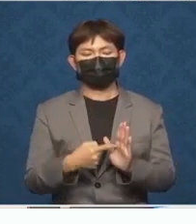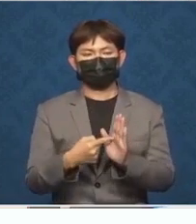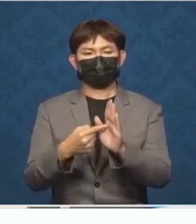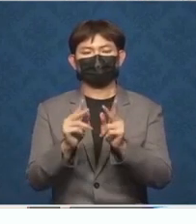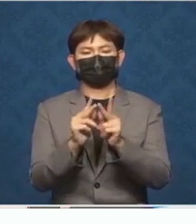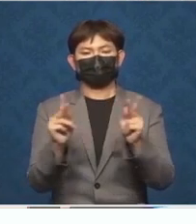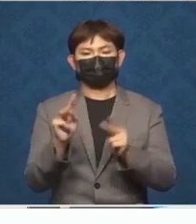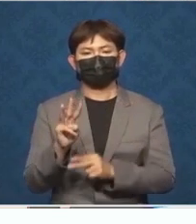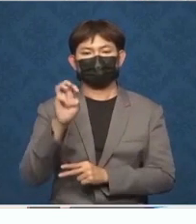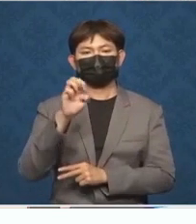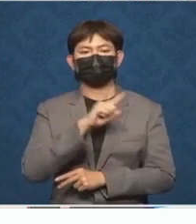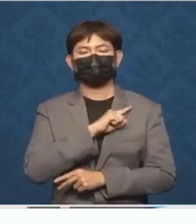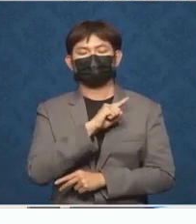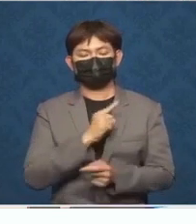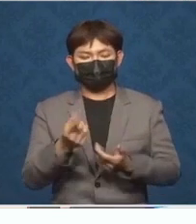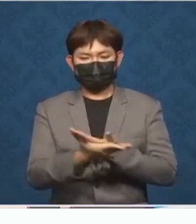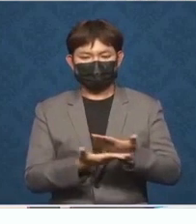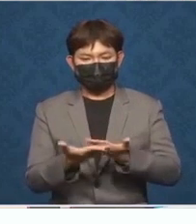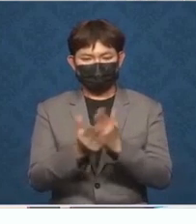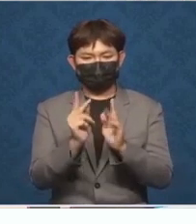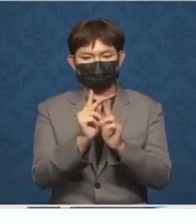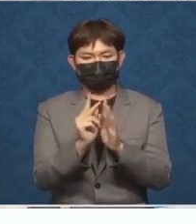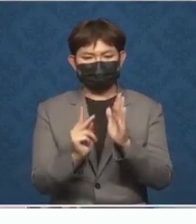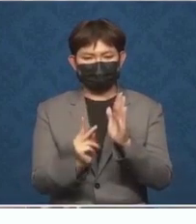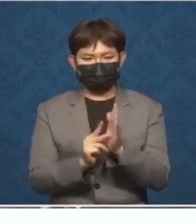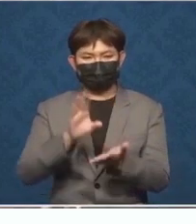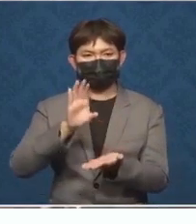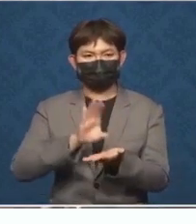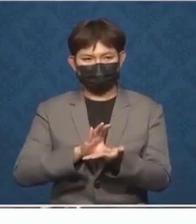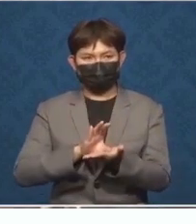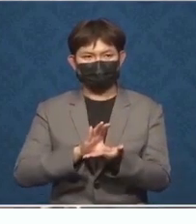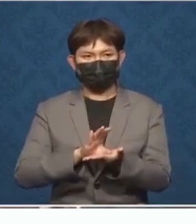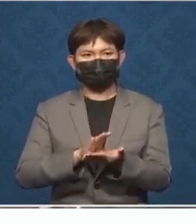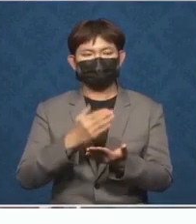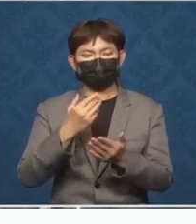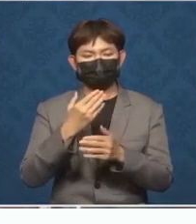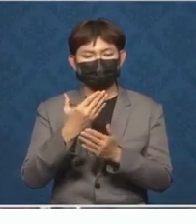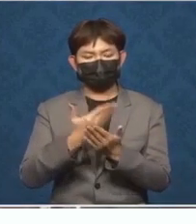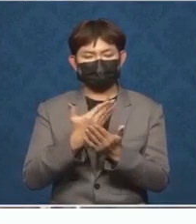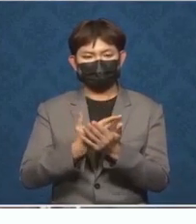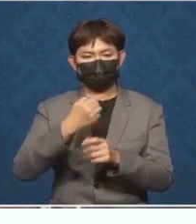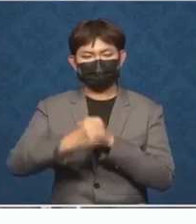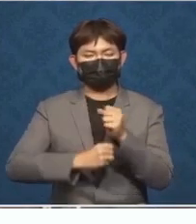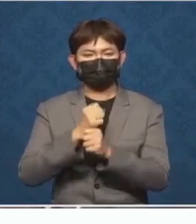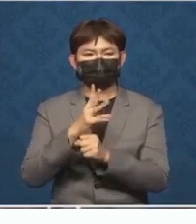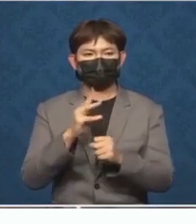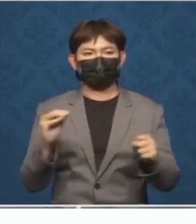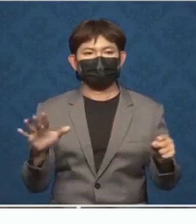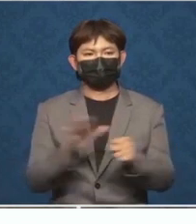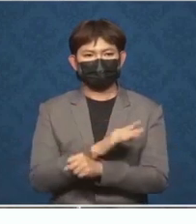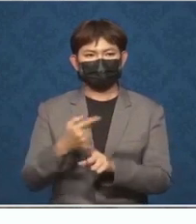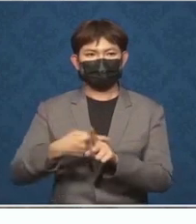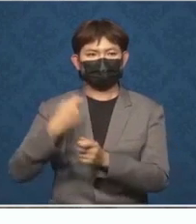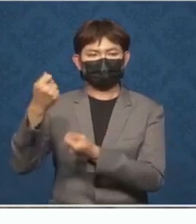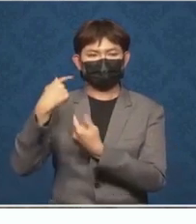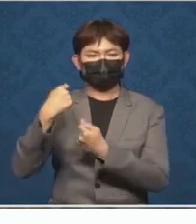วิสามัญพิจารณาร่างพระราชบัญญัติกองทุนบำเหน็จบรรนานข้าราชการฉบับที่พ.ศ.ในสัดส่วนของพรรคเพื่อไทย